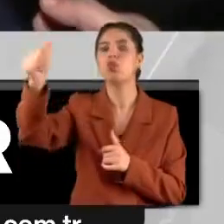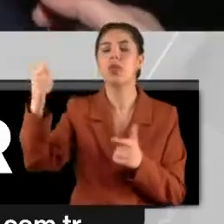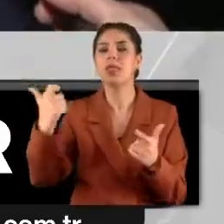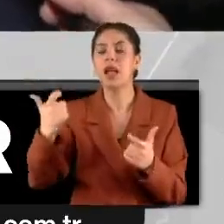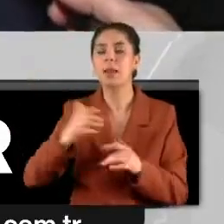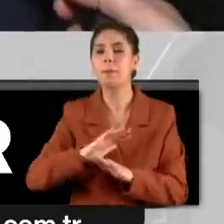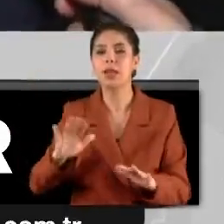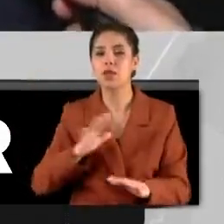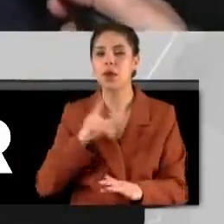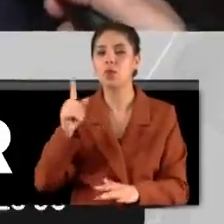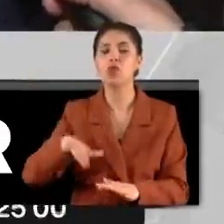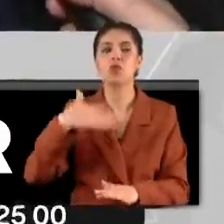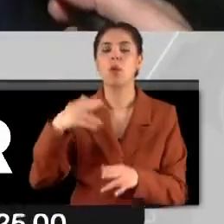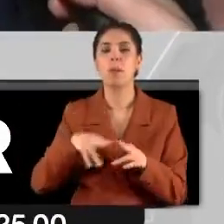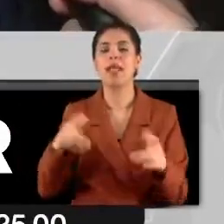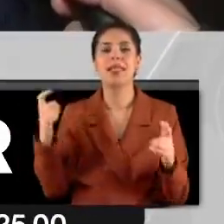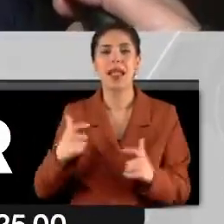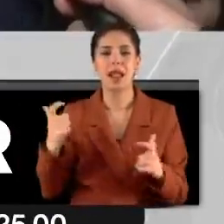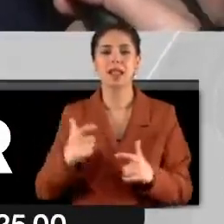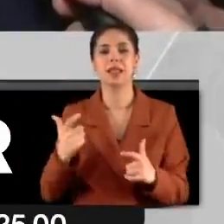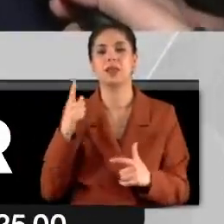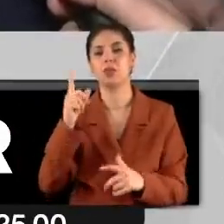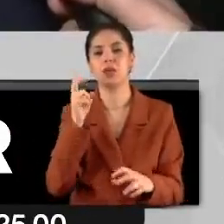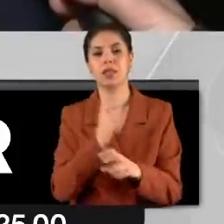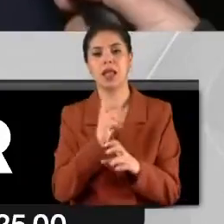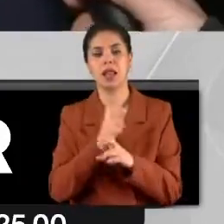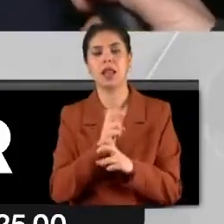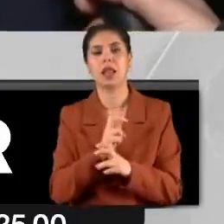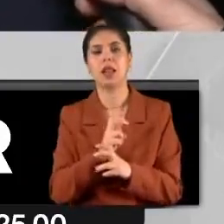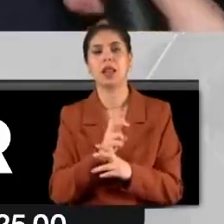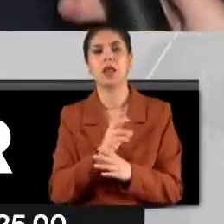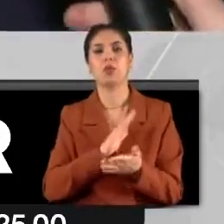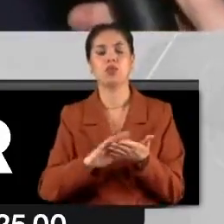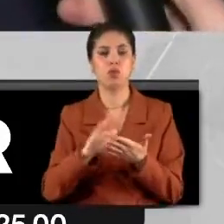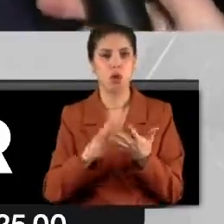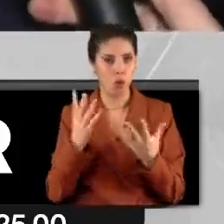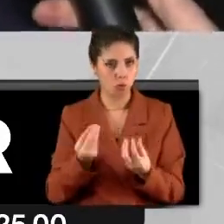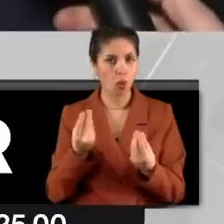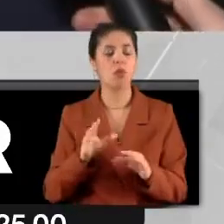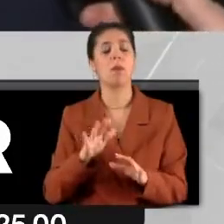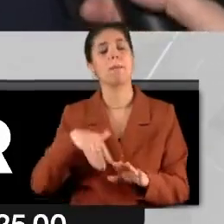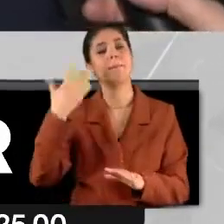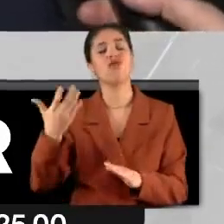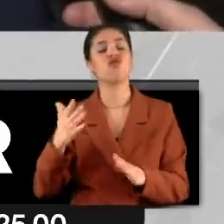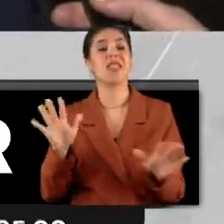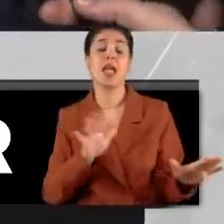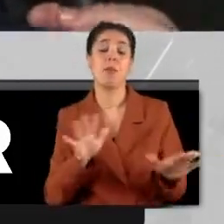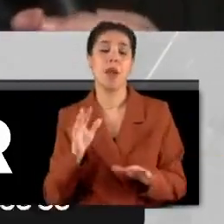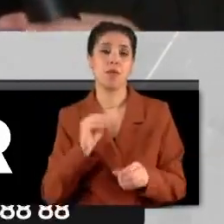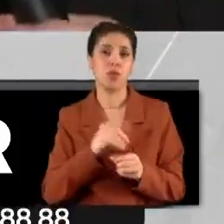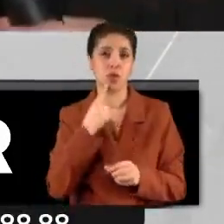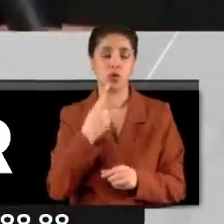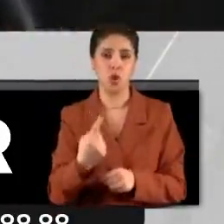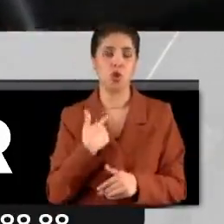sonra nereye kırılabilir, tamamen burada risk önemli ölçüde bertaraf edilmiş, bir dahaki deprem için söylüyorum bunu. Bunu